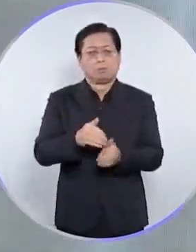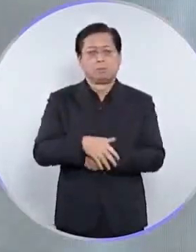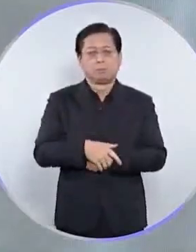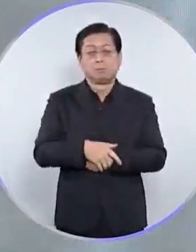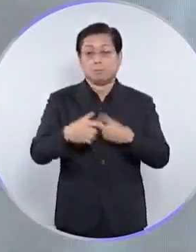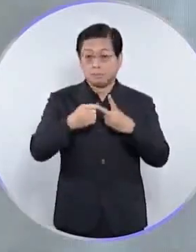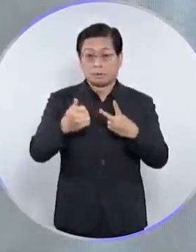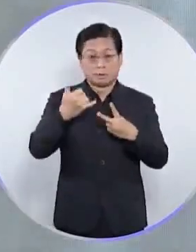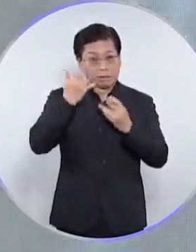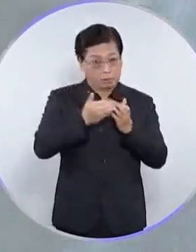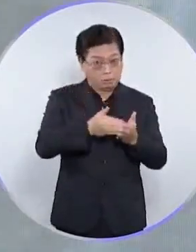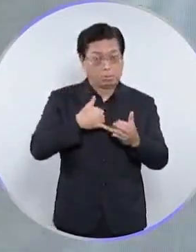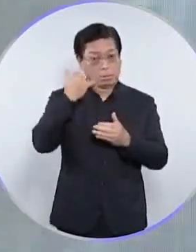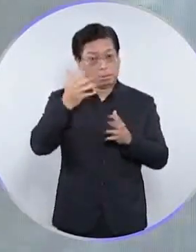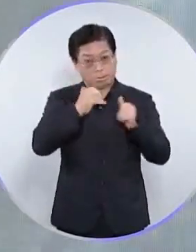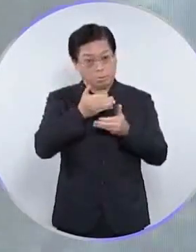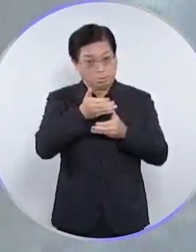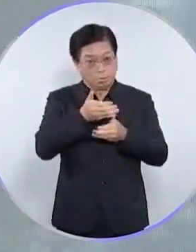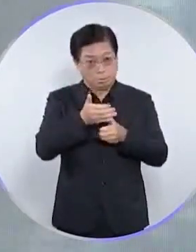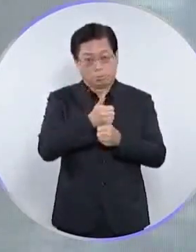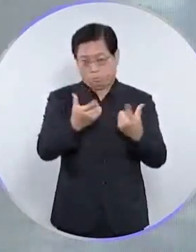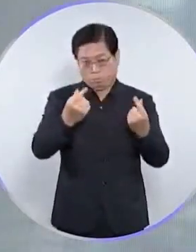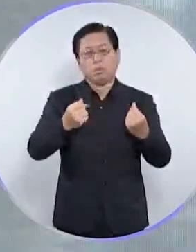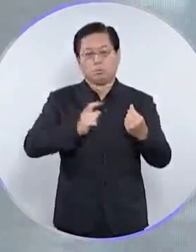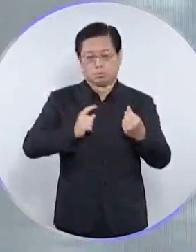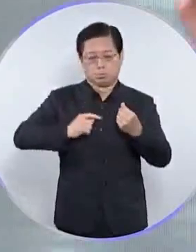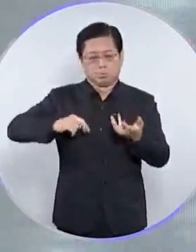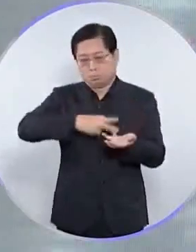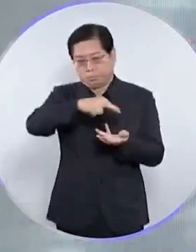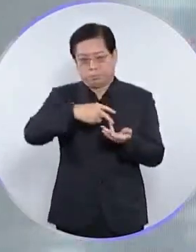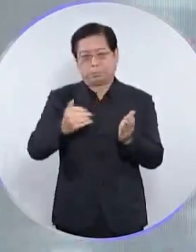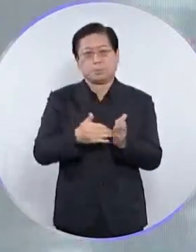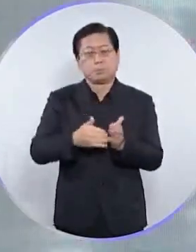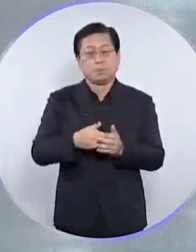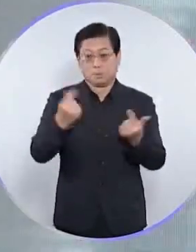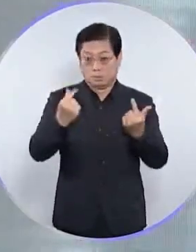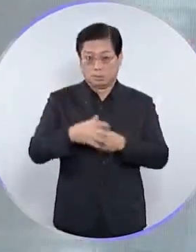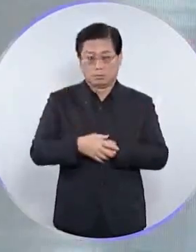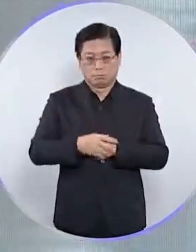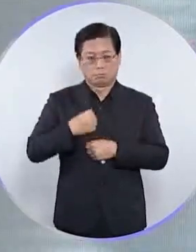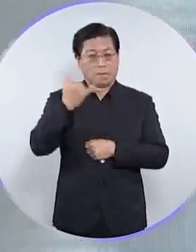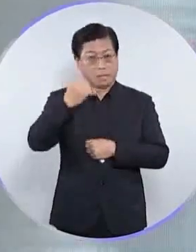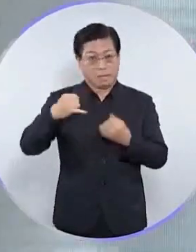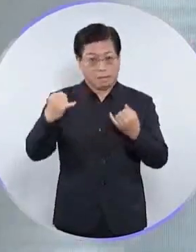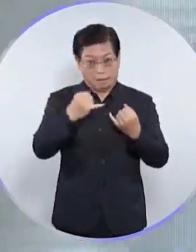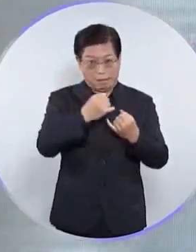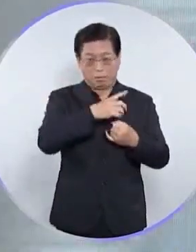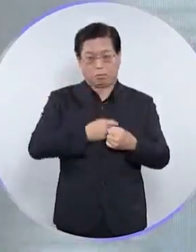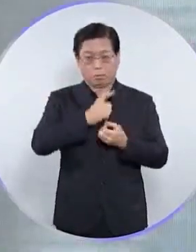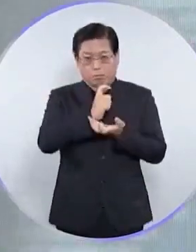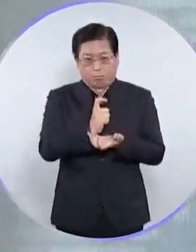了。我们海军跟海巡署所要的军舰，我们也在打造当中，特别是我们的海坤舰潜